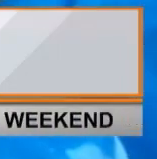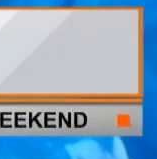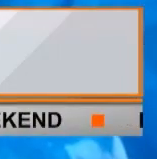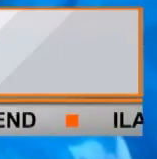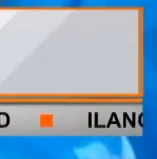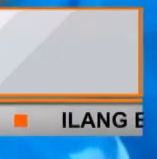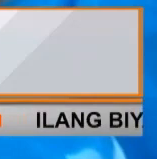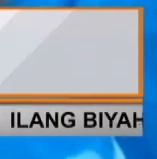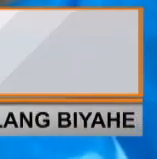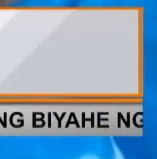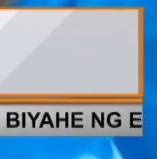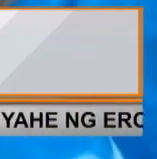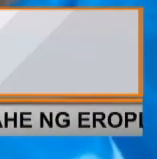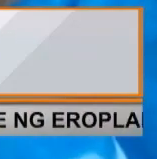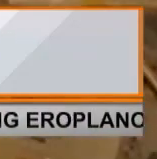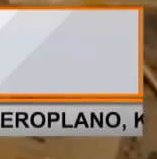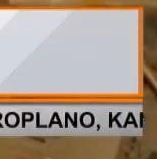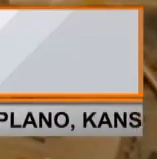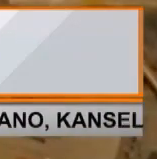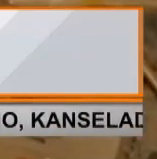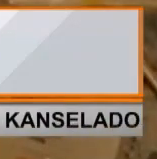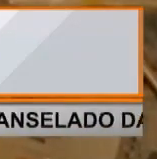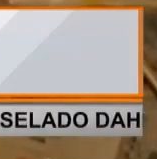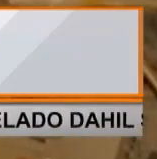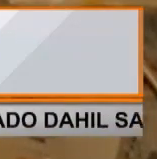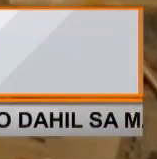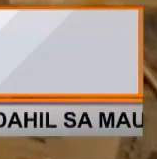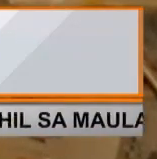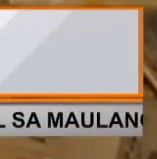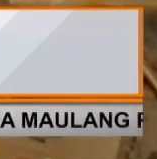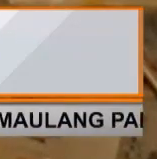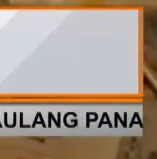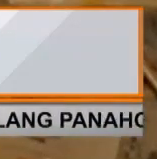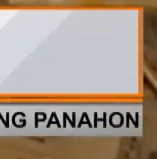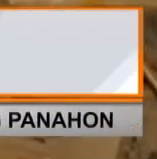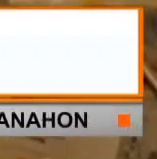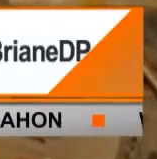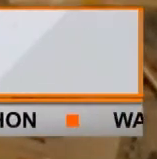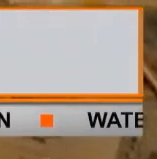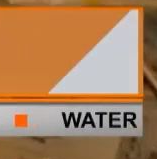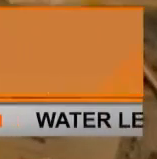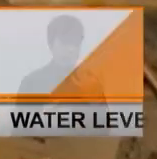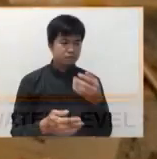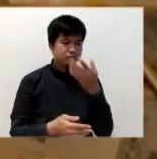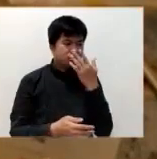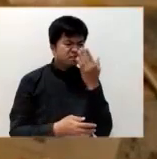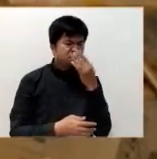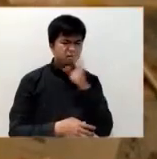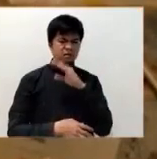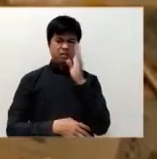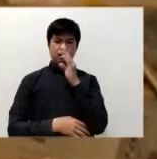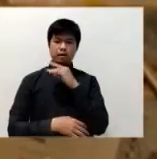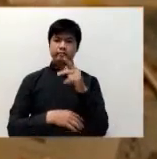ang nasabat doon. Hindi nyo gugustuhin pumasok sa warehouse na ito dahil amoy na amoy ang bulok na karne tulad nitong beef bacon na